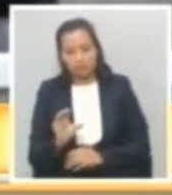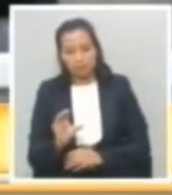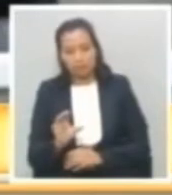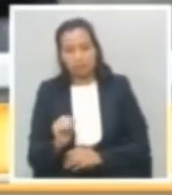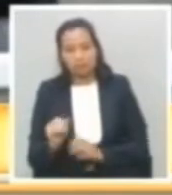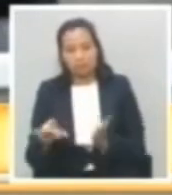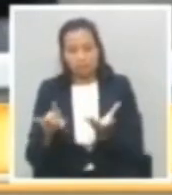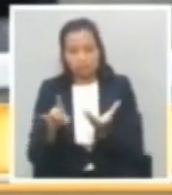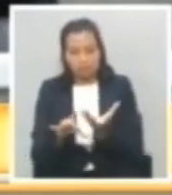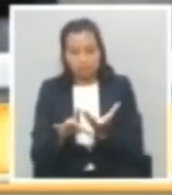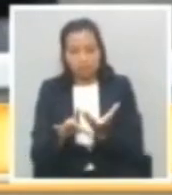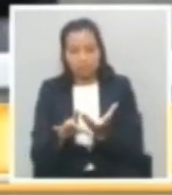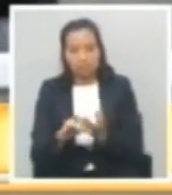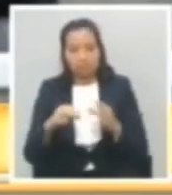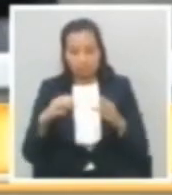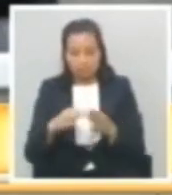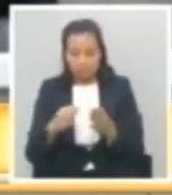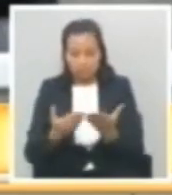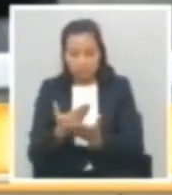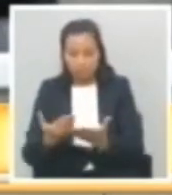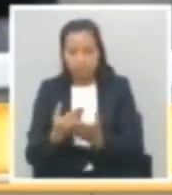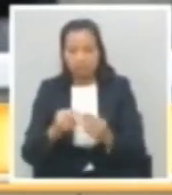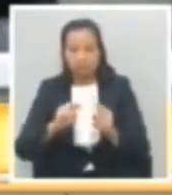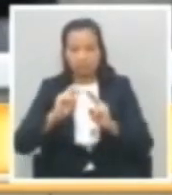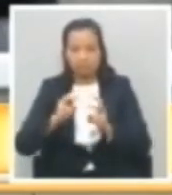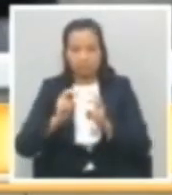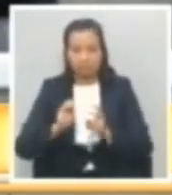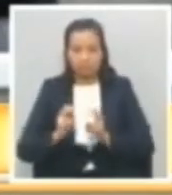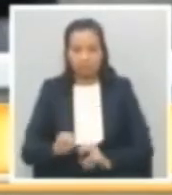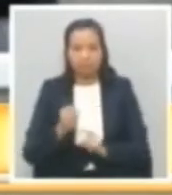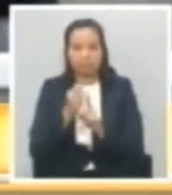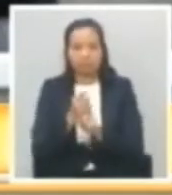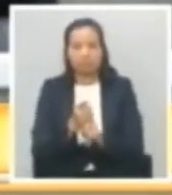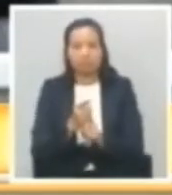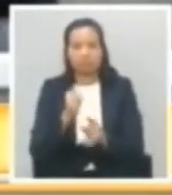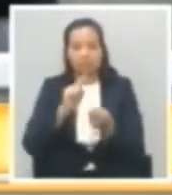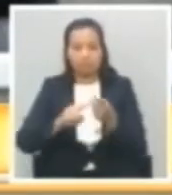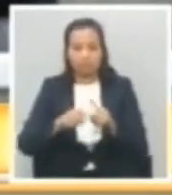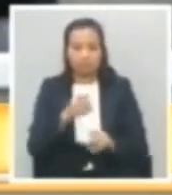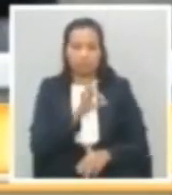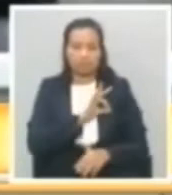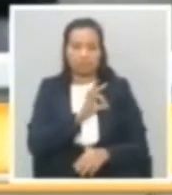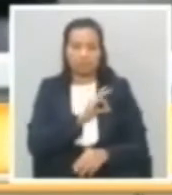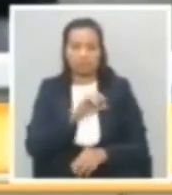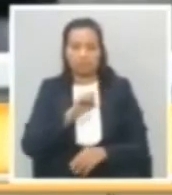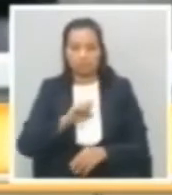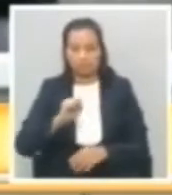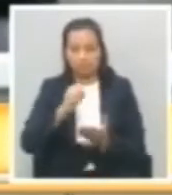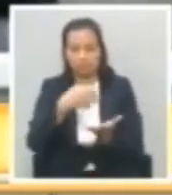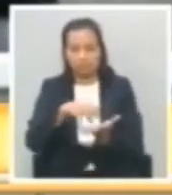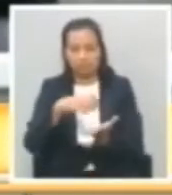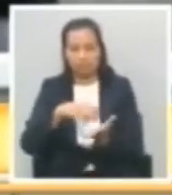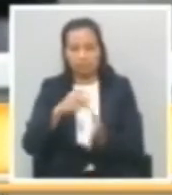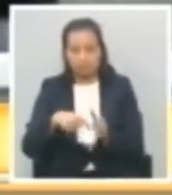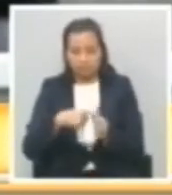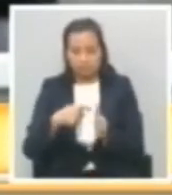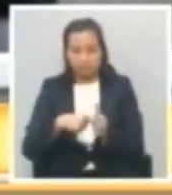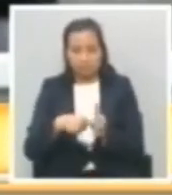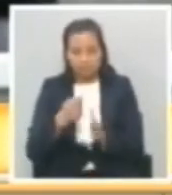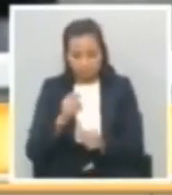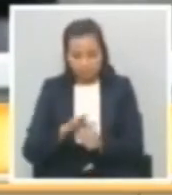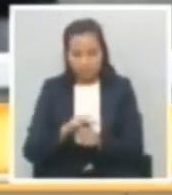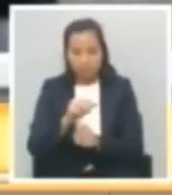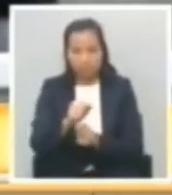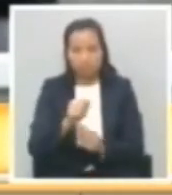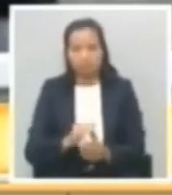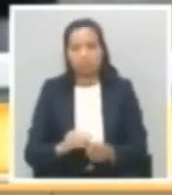ประสิทธิภาพในการพิจารณาประเด็นตามที่เพื่อนสมาชิกได้นำเสนอไปแล้วเนี่ยผมคิดว่ามีเหตุผลเพียงพอที่เ